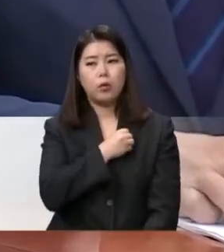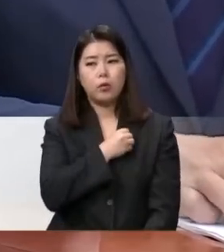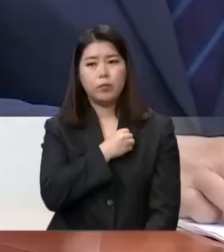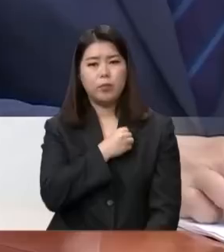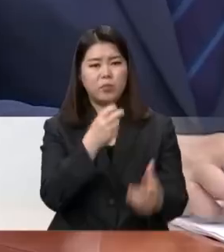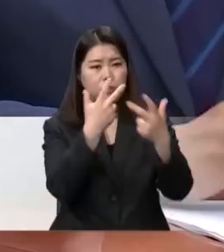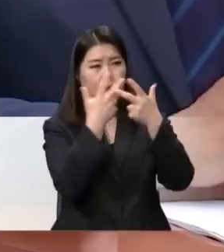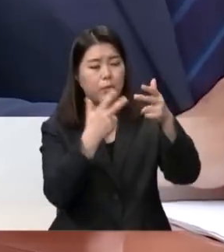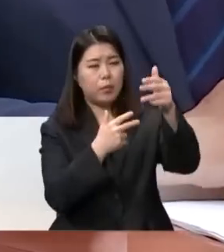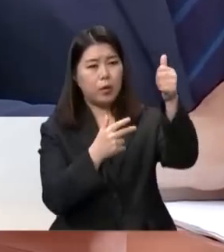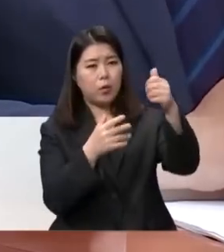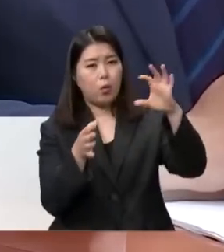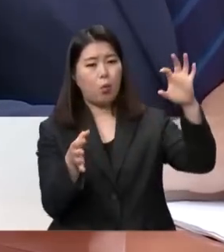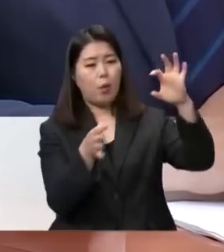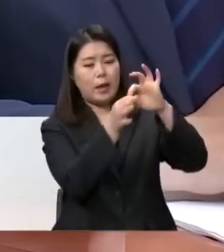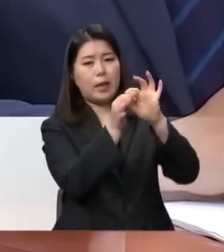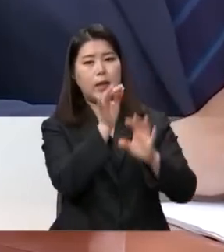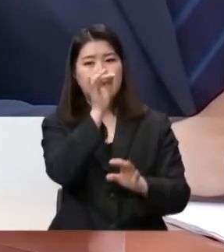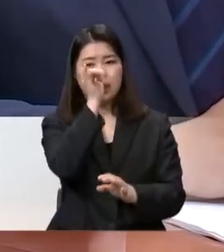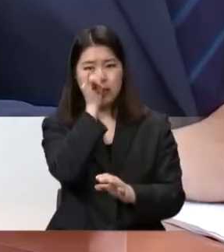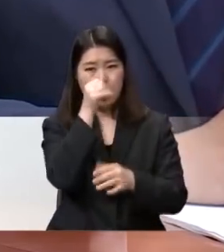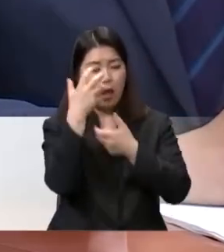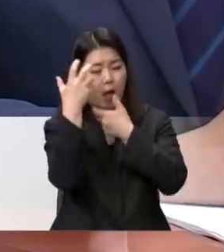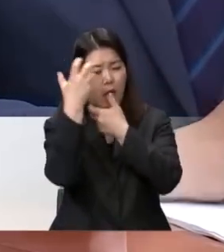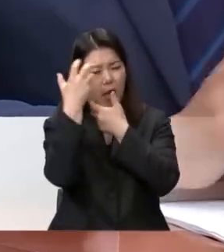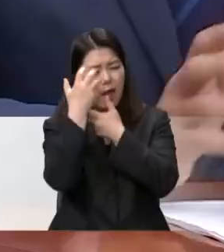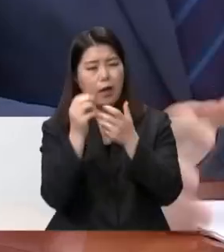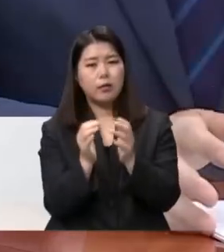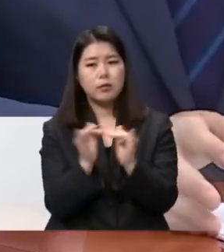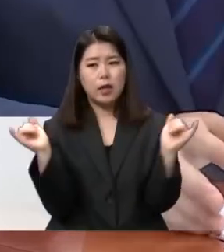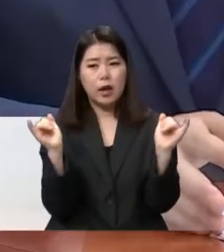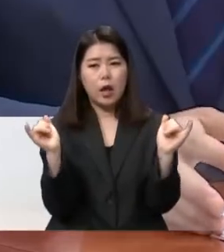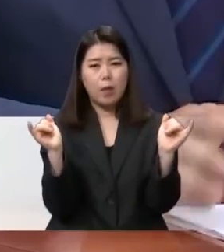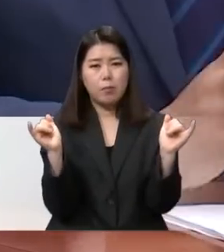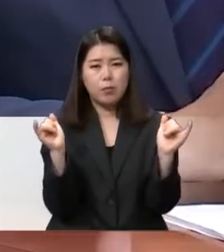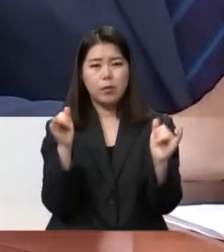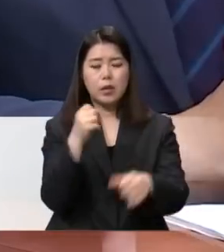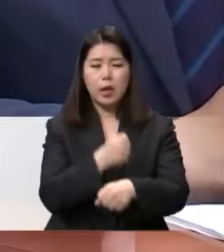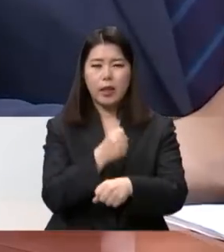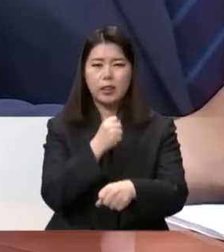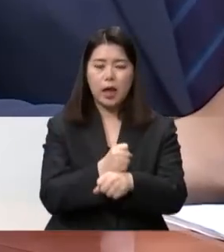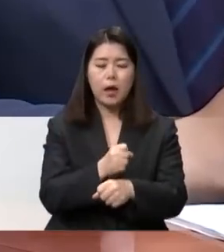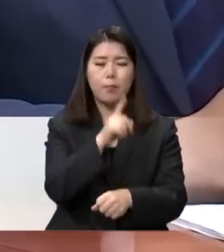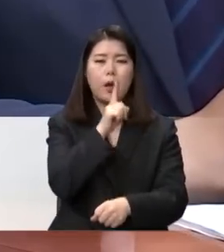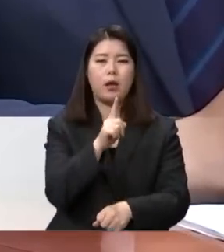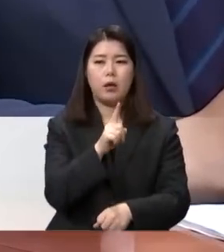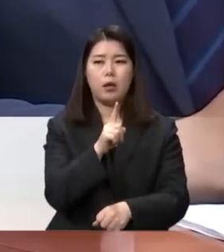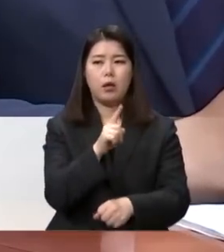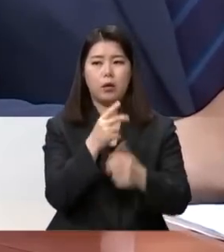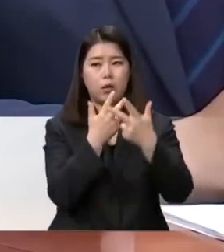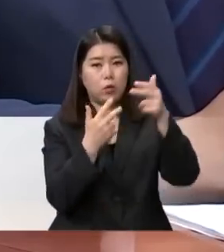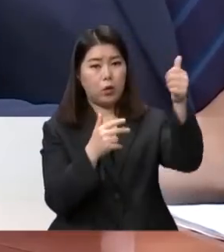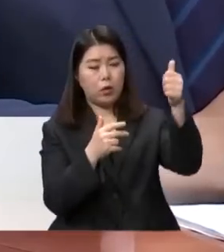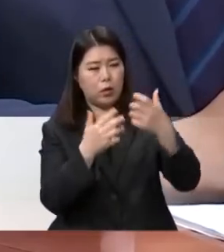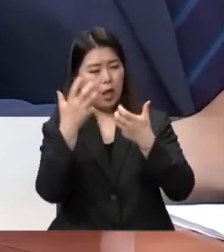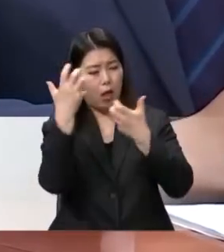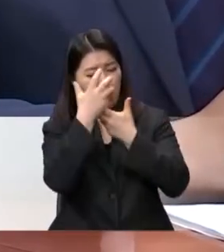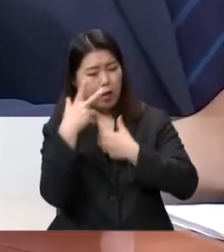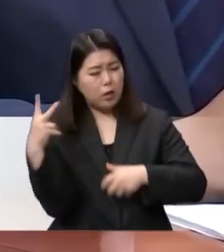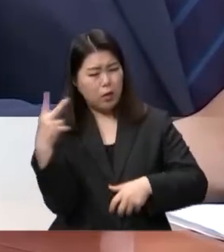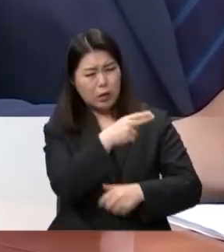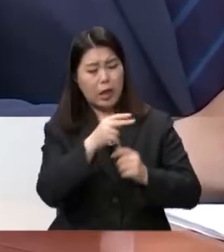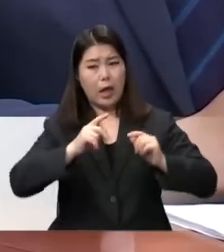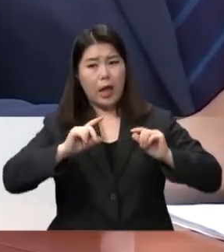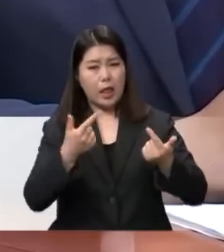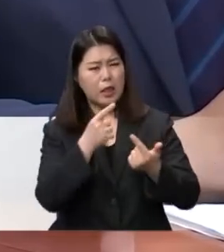즉 당대표와 관결된 관계된 극렬 지지자로 단정했습니다 당대표에게 이래도 대딸과 저렴하지